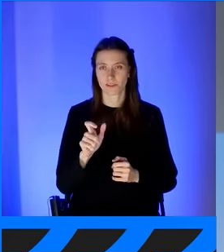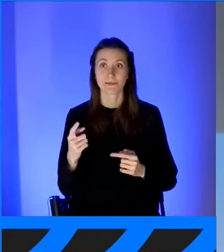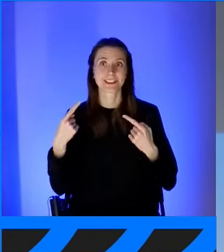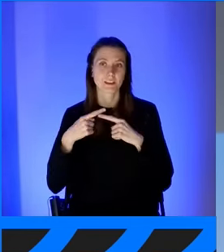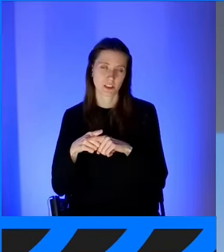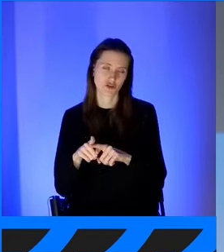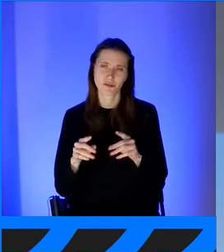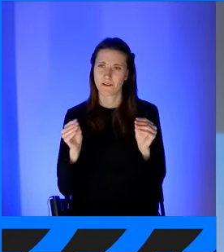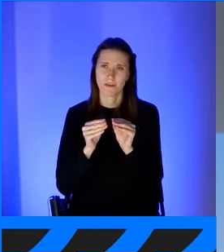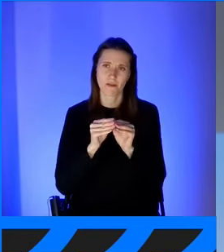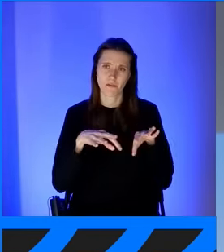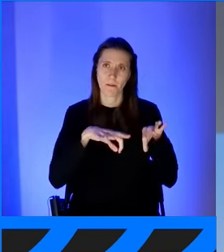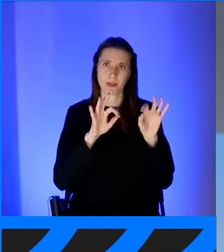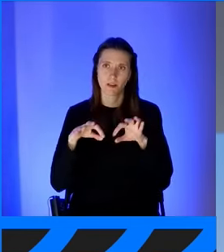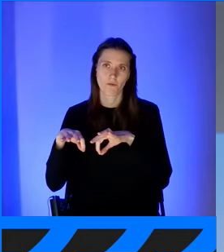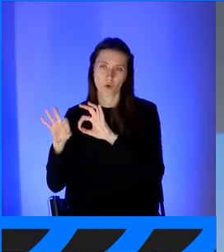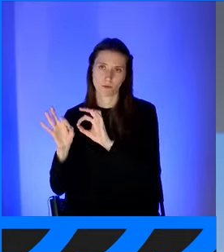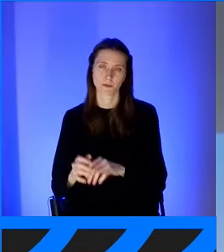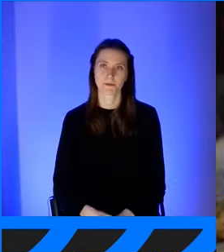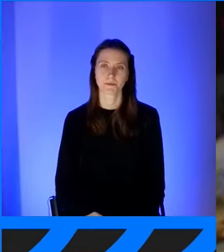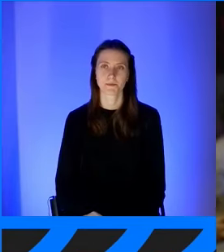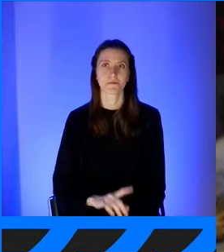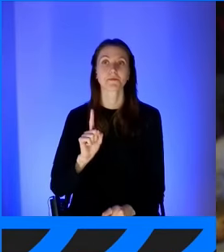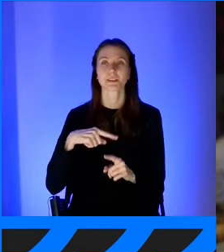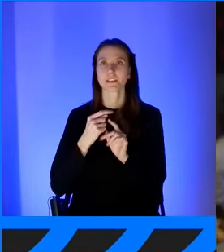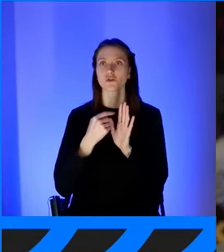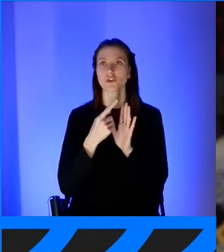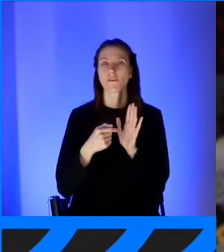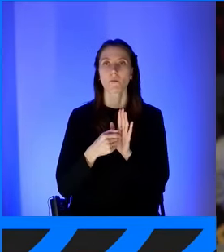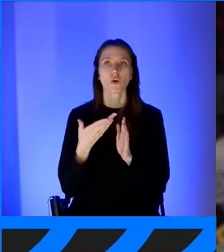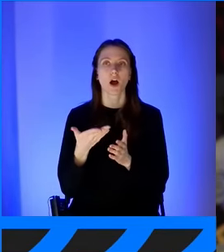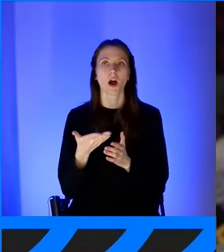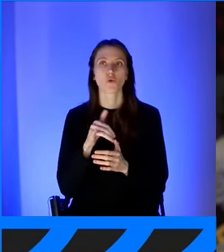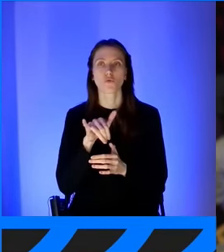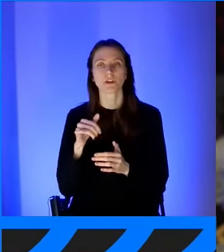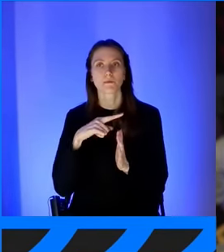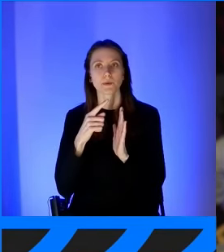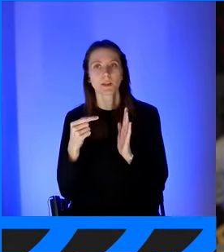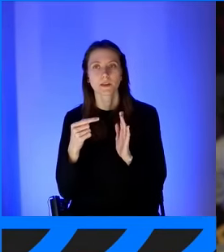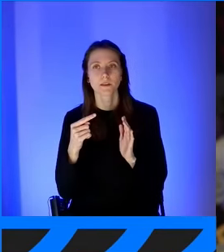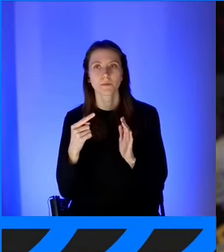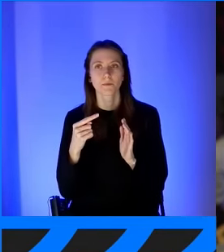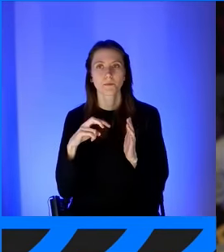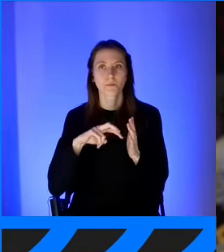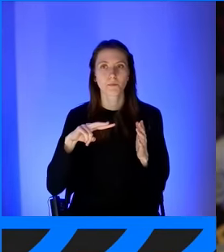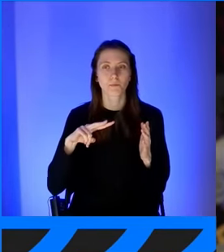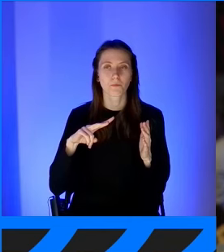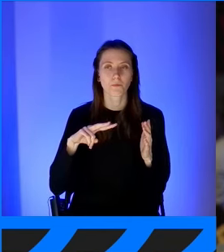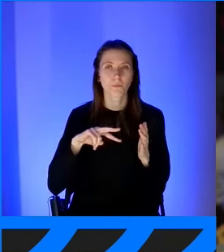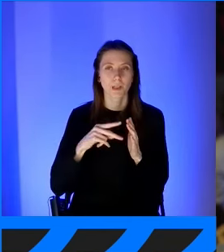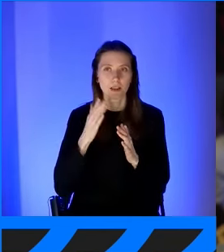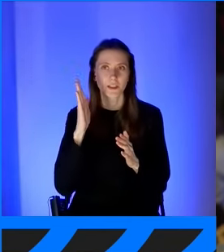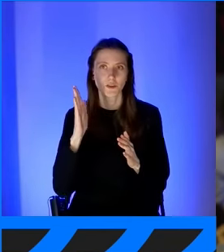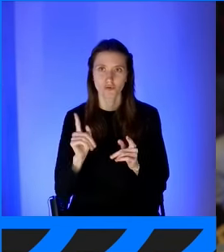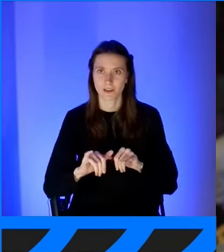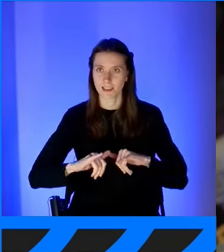одинаковые. Угу. Тогда следующий вопрос. Планируется ли дальше развивать одноклассники, соответственно? Потому что